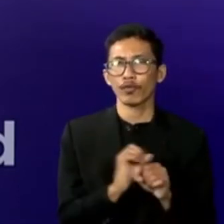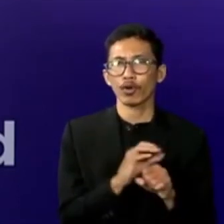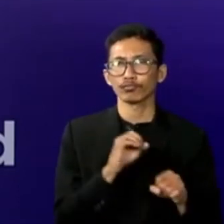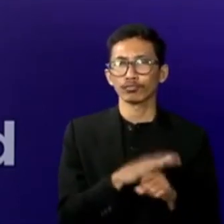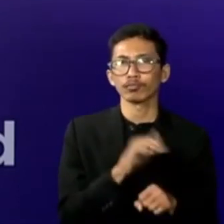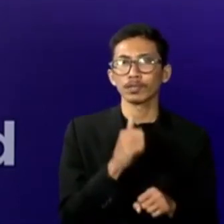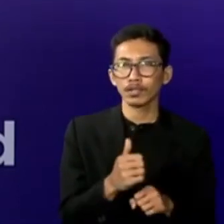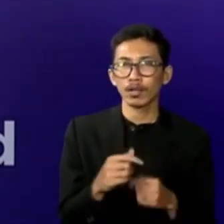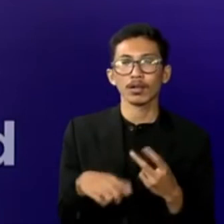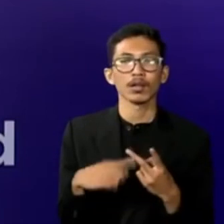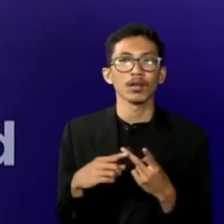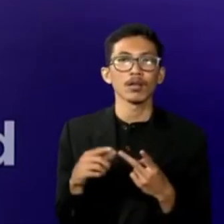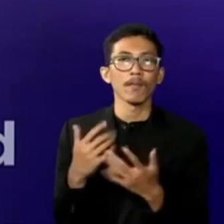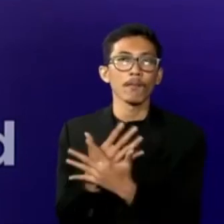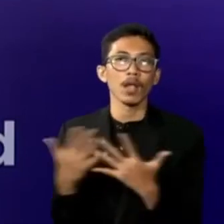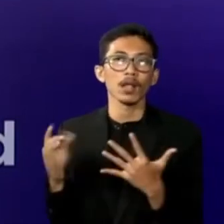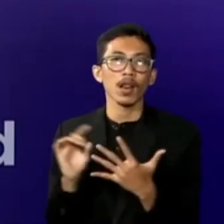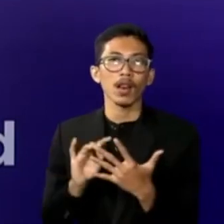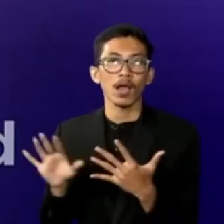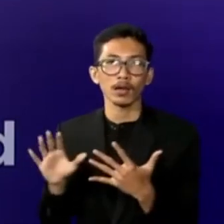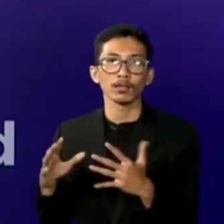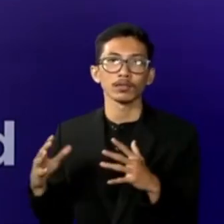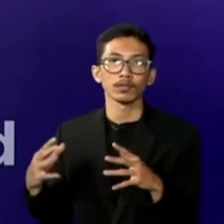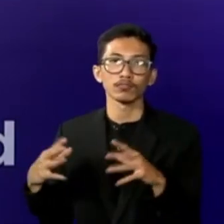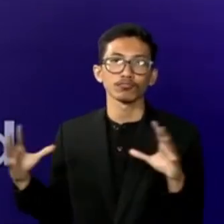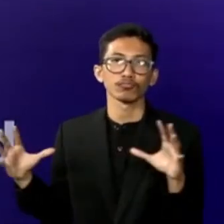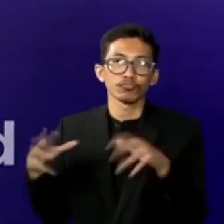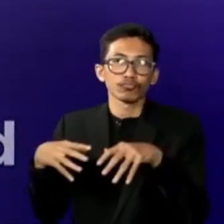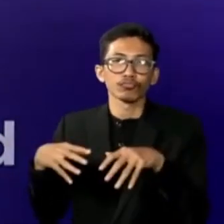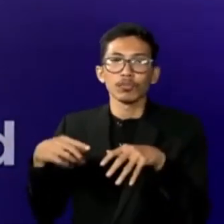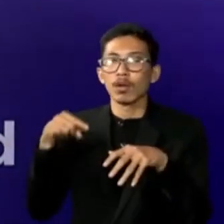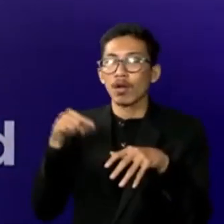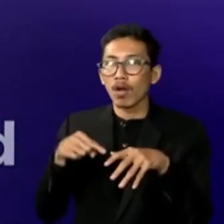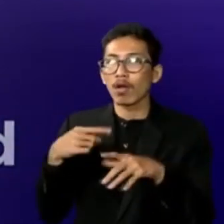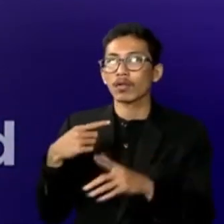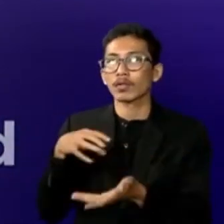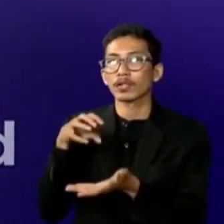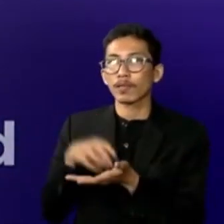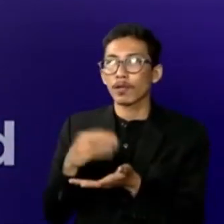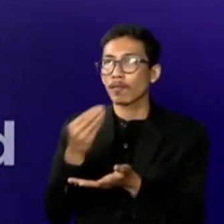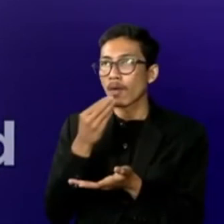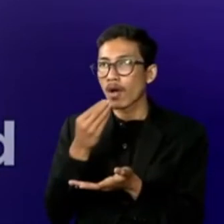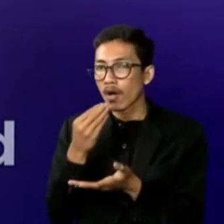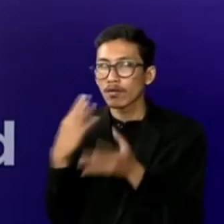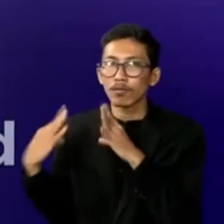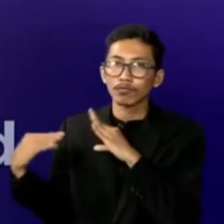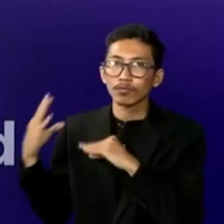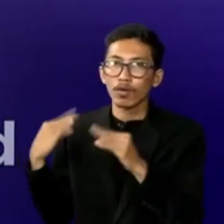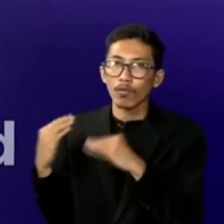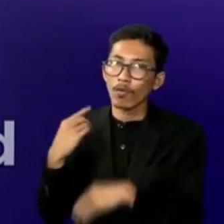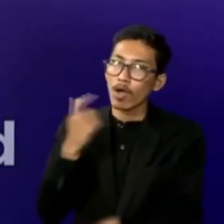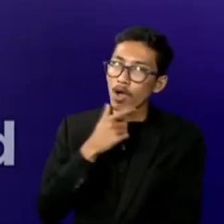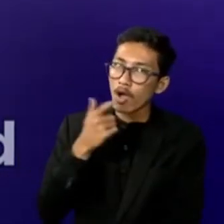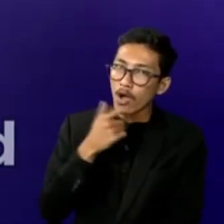rame ac-nya Sentral makan dia pasti harus membuka maskernya belum lagi dia berbicara tetawa terlihat